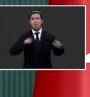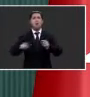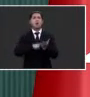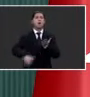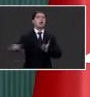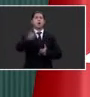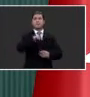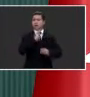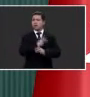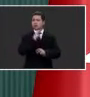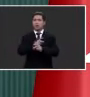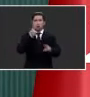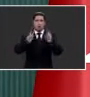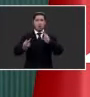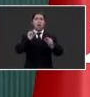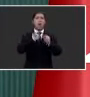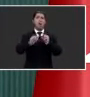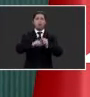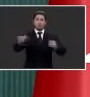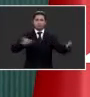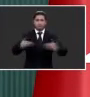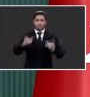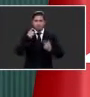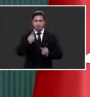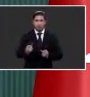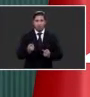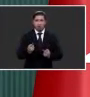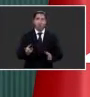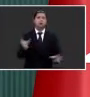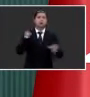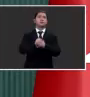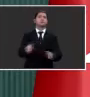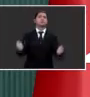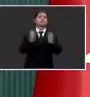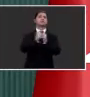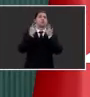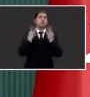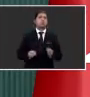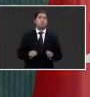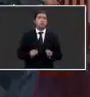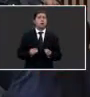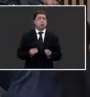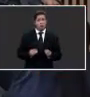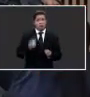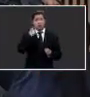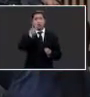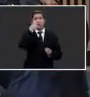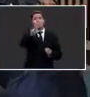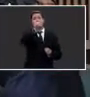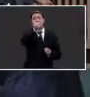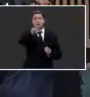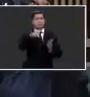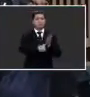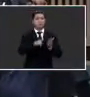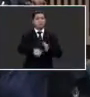güvenlik tehdidine ekonomik tuzaklarda eşlik etmiştir Öyle ki 2018 yılından